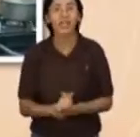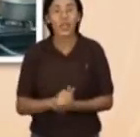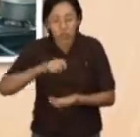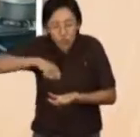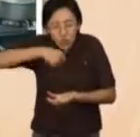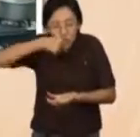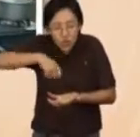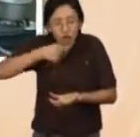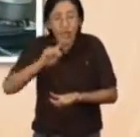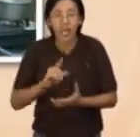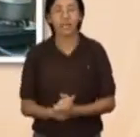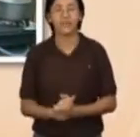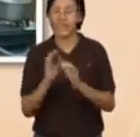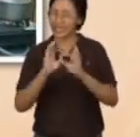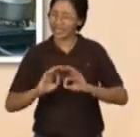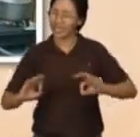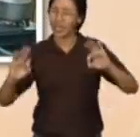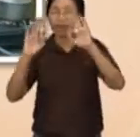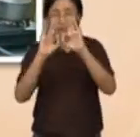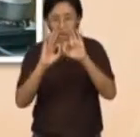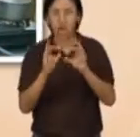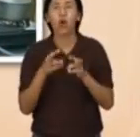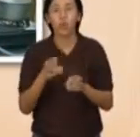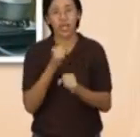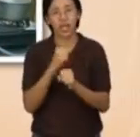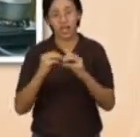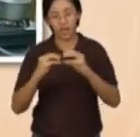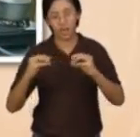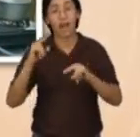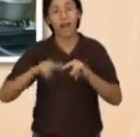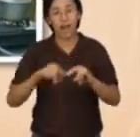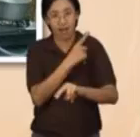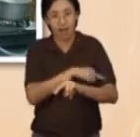อกนะฮะ แต่สำคัญตรงที ่ครับผม ขั้นตอนลูกลอกแค่นั้นเองนะคะ